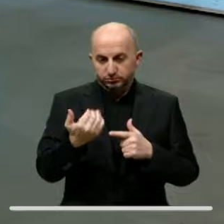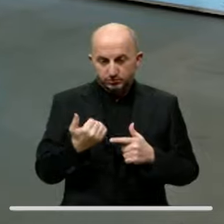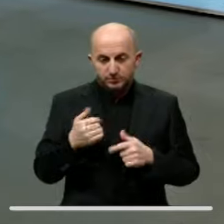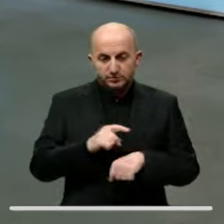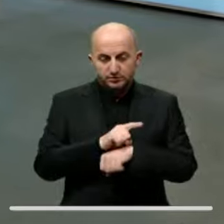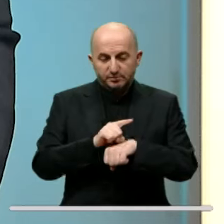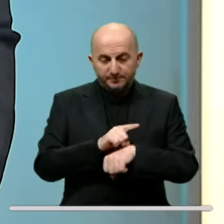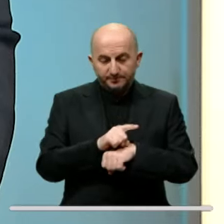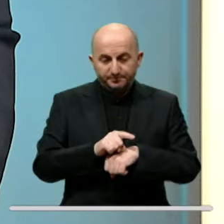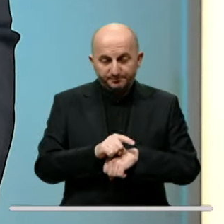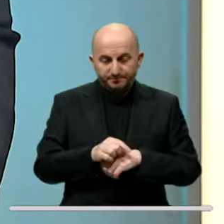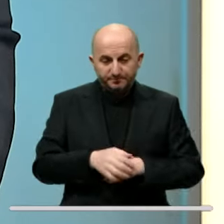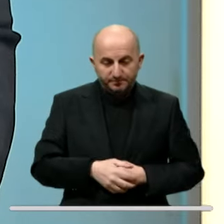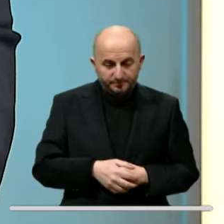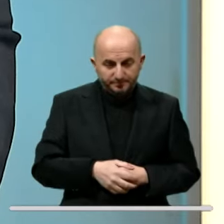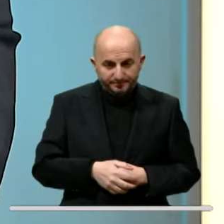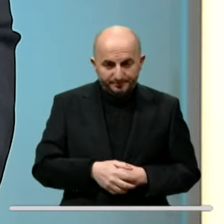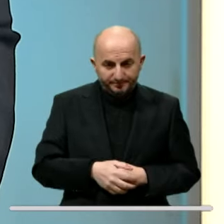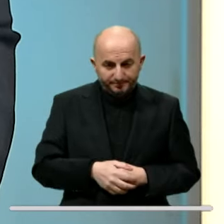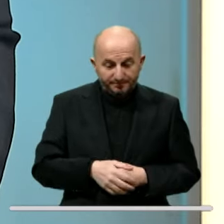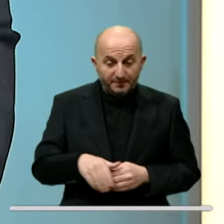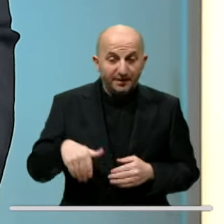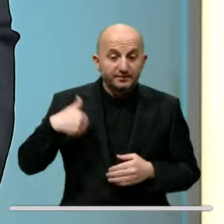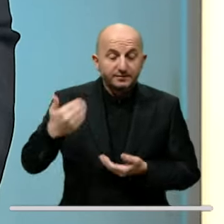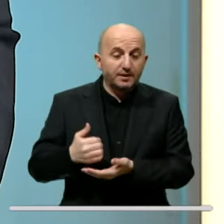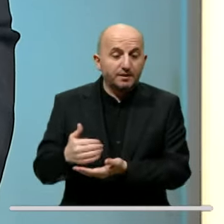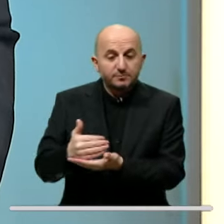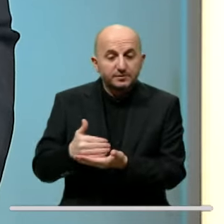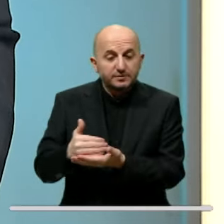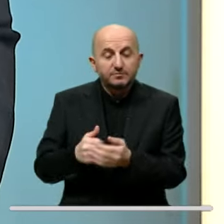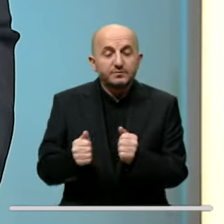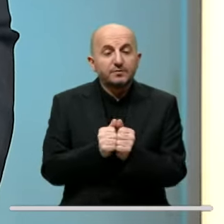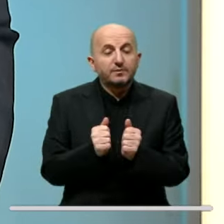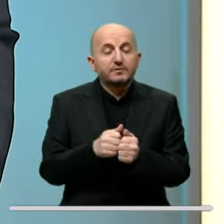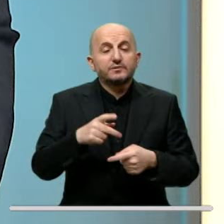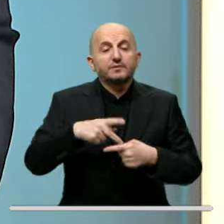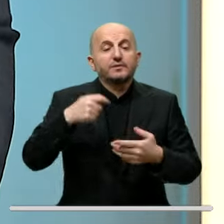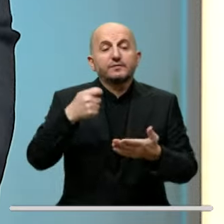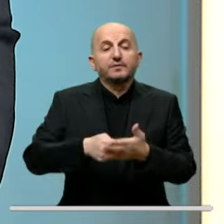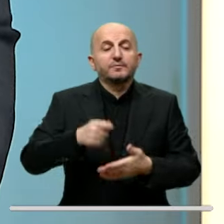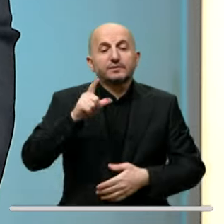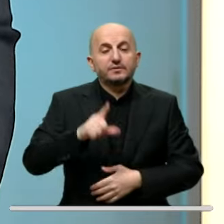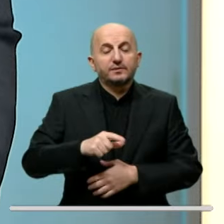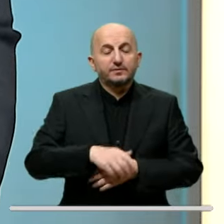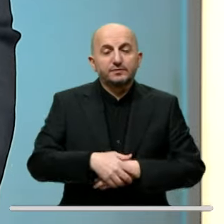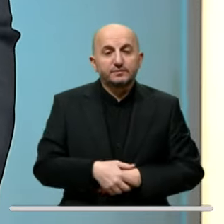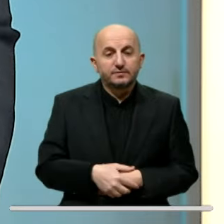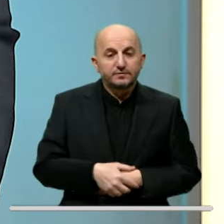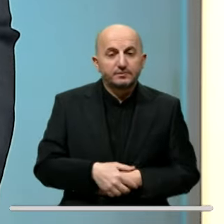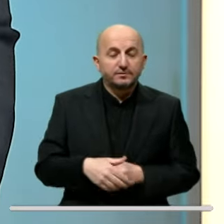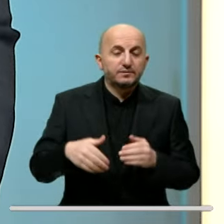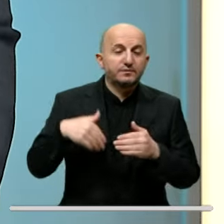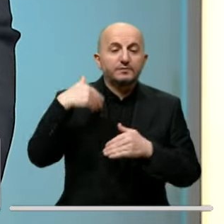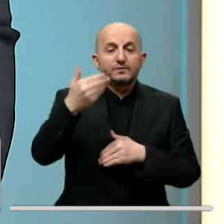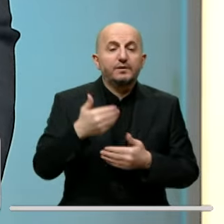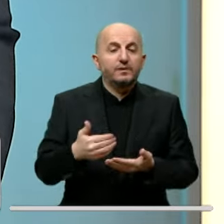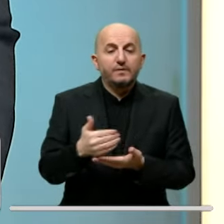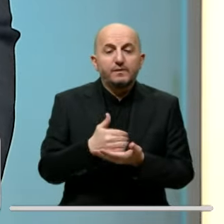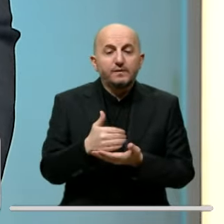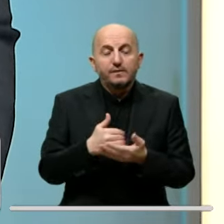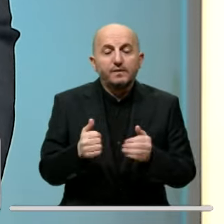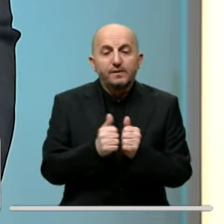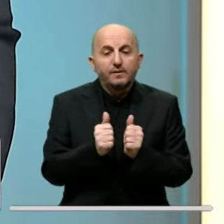zaman zaten diğer birikimleriyle beraber zekata tabidir. Ve diğer birikimleriyle